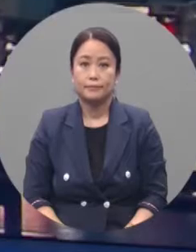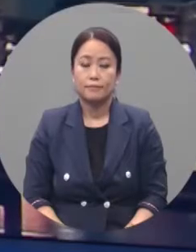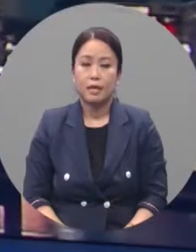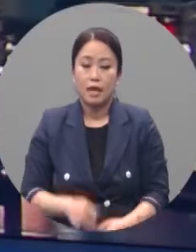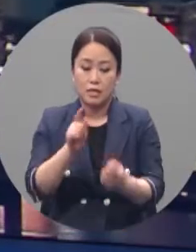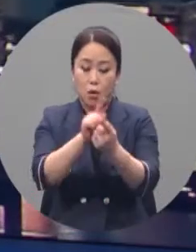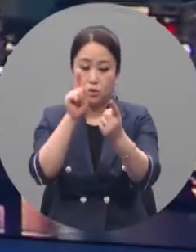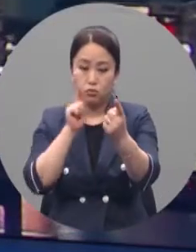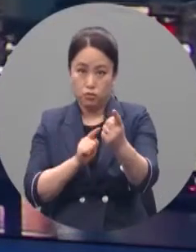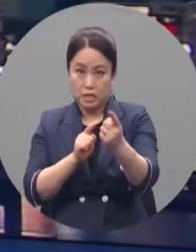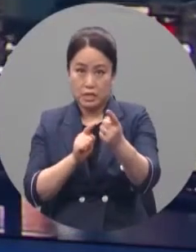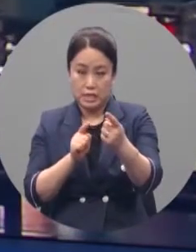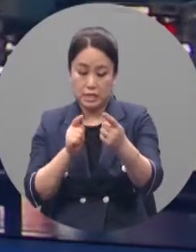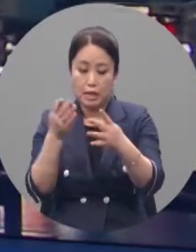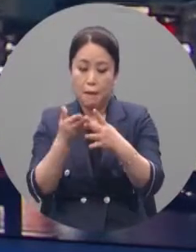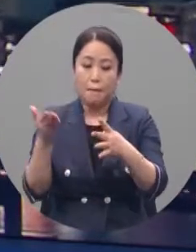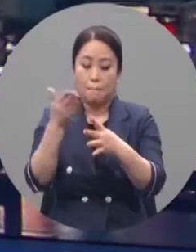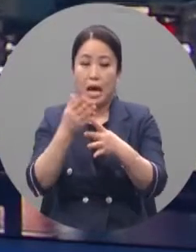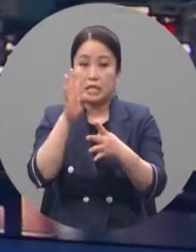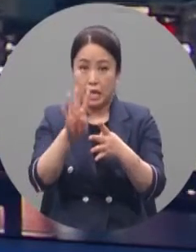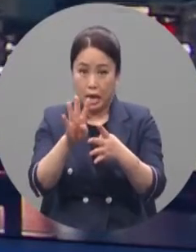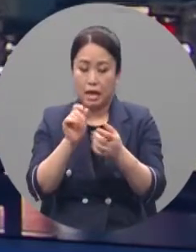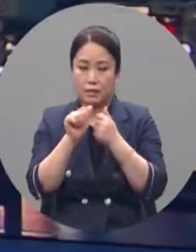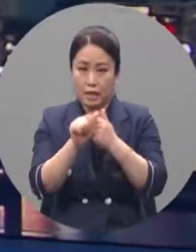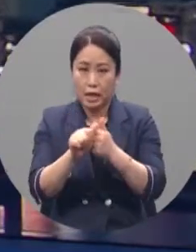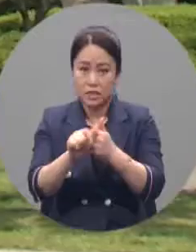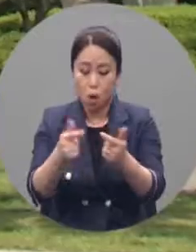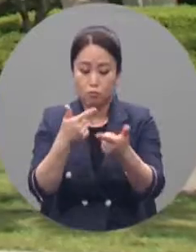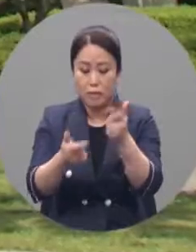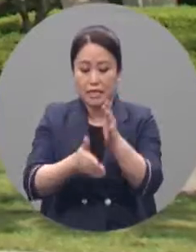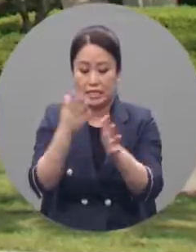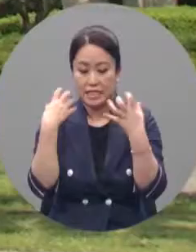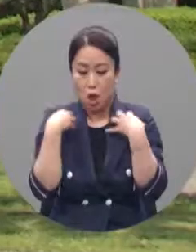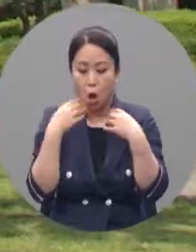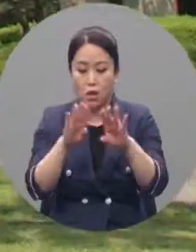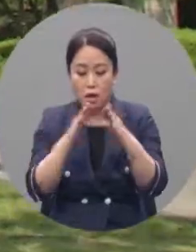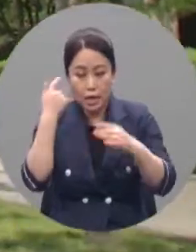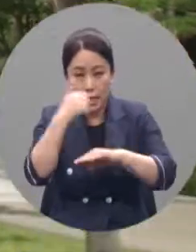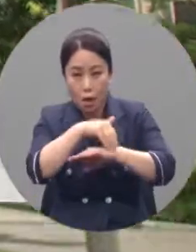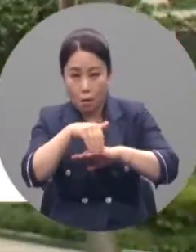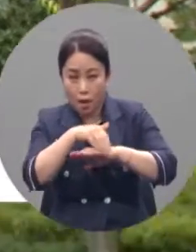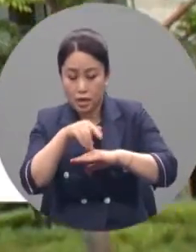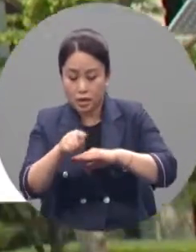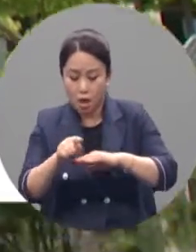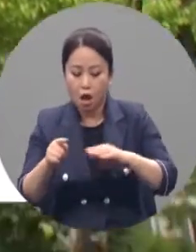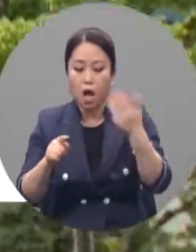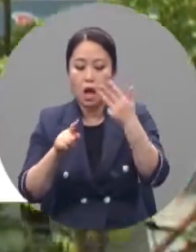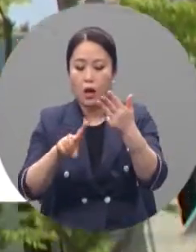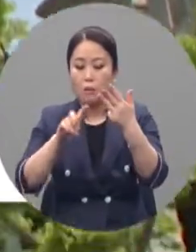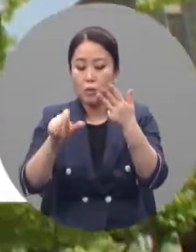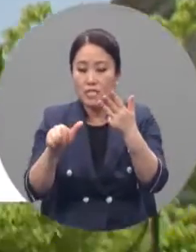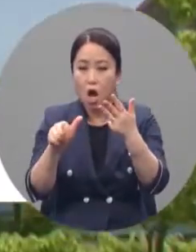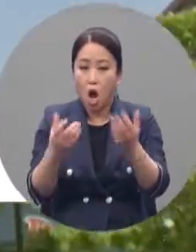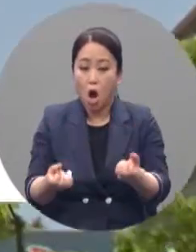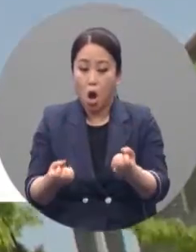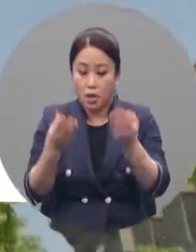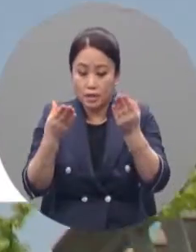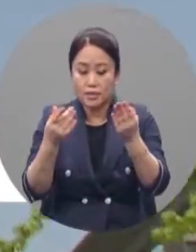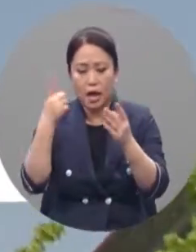사회적 거리두기 4단계 3 4 따라 부산 시청에서 열릴 예정이던 올해 광복절 경축행사 가 취소됐습니다